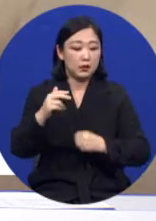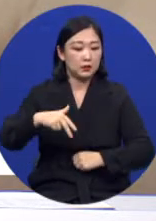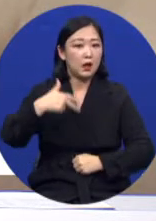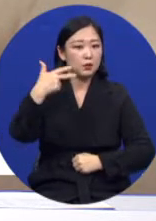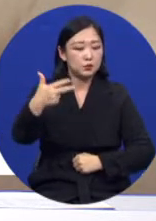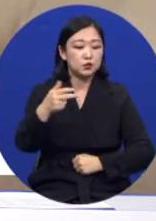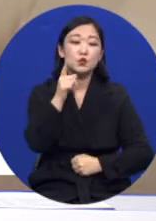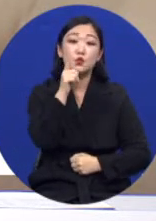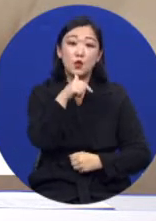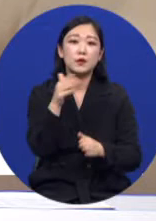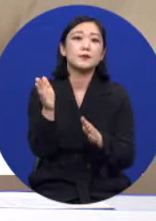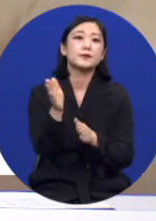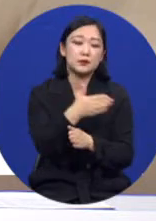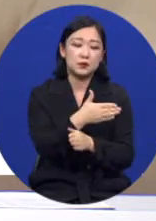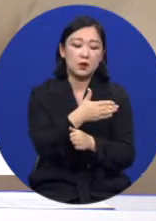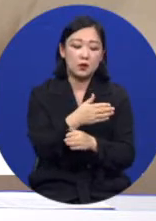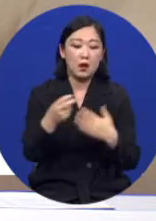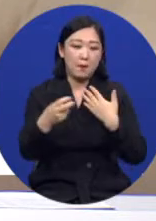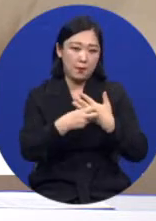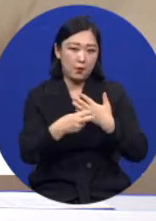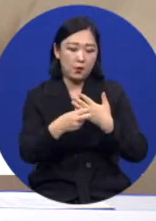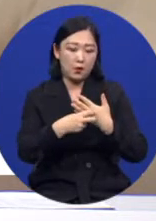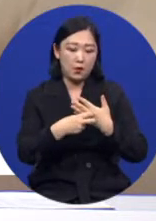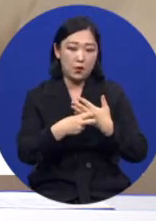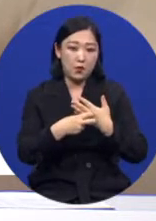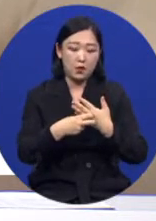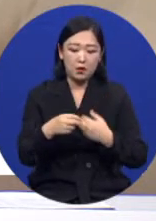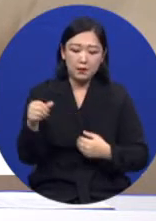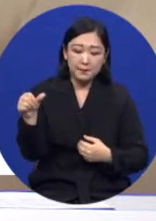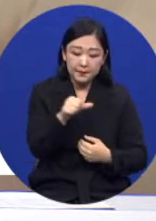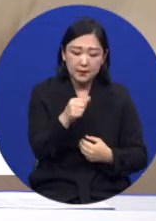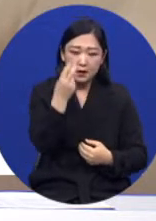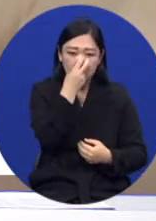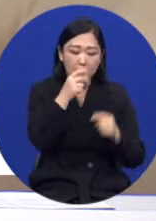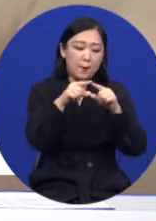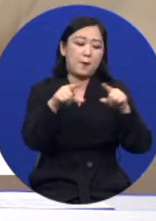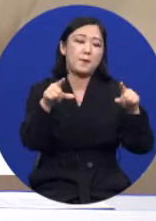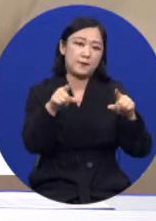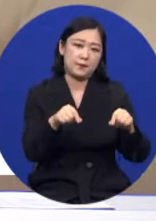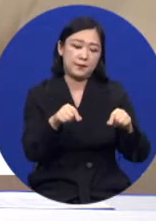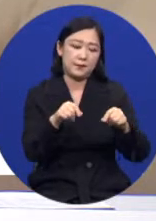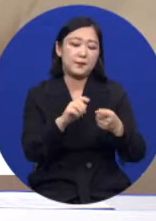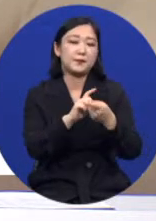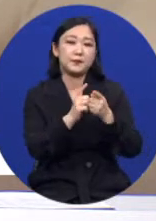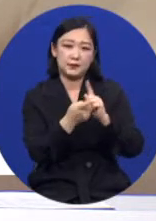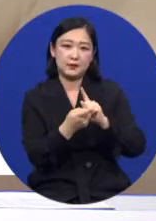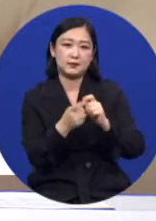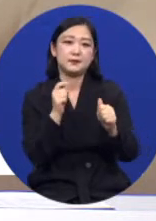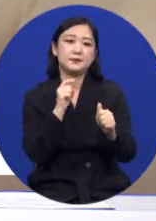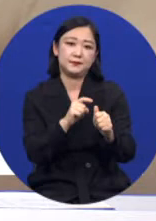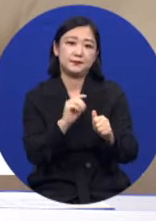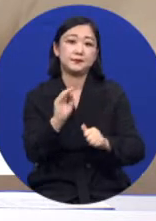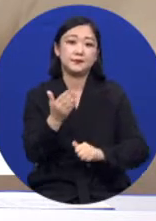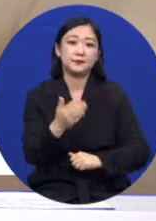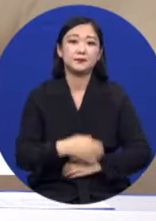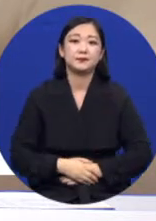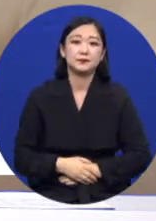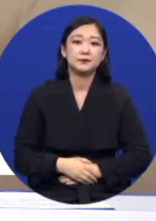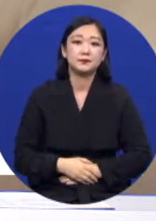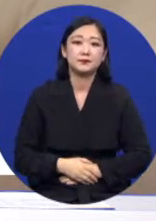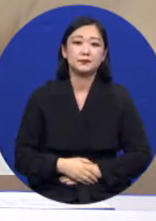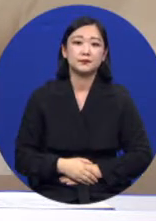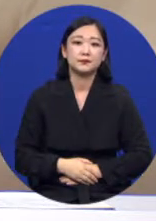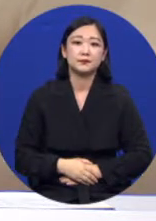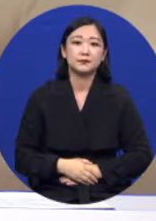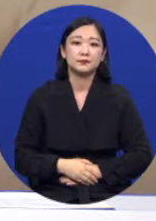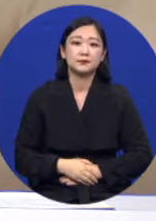주 월요일부터는 병원과 의원의 신속 항원 검사로도 확진 판정이 내려지게 됩니다.